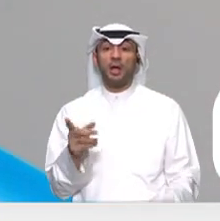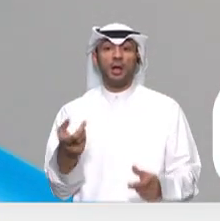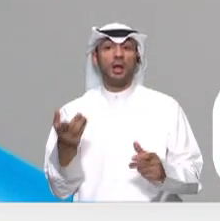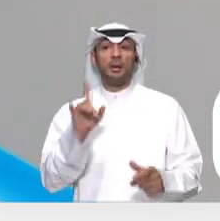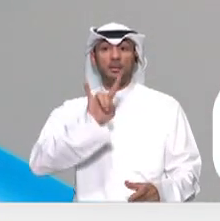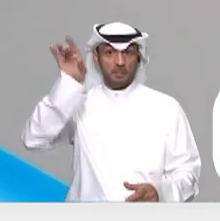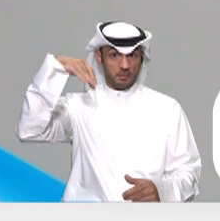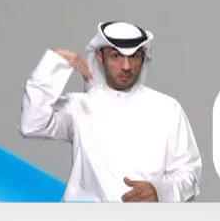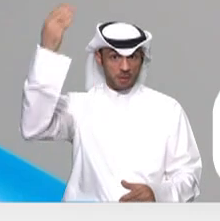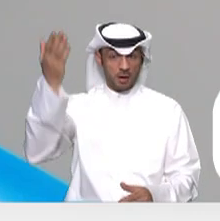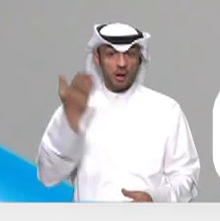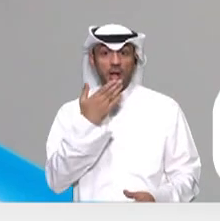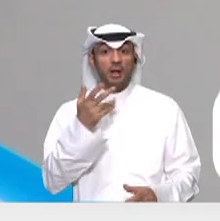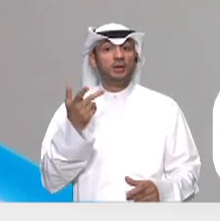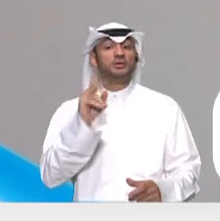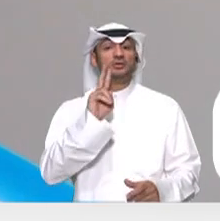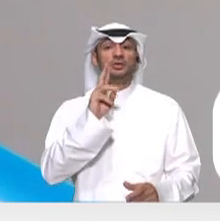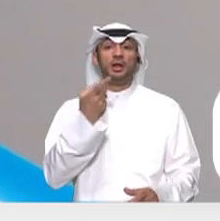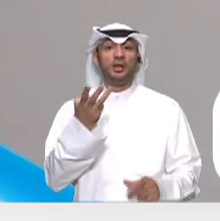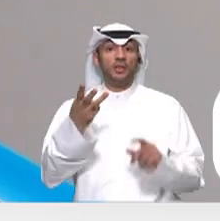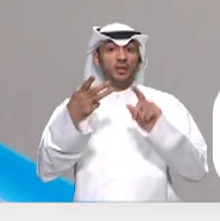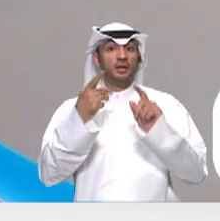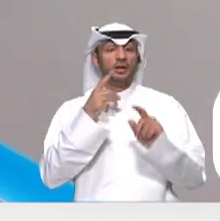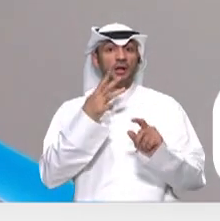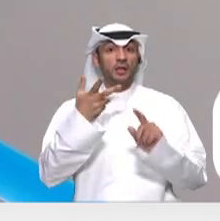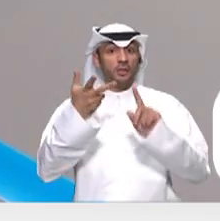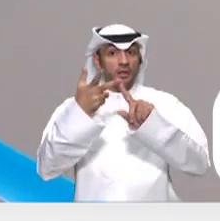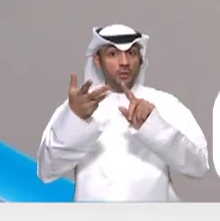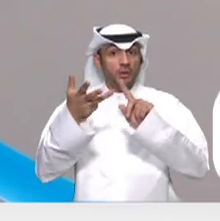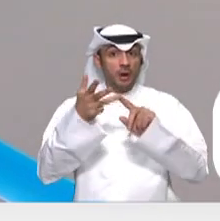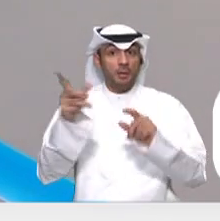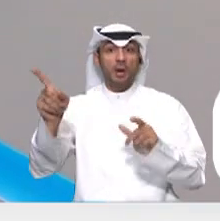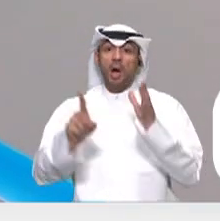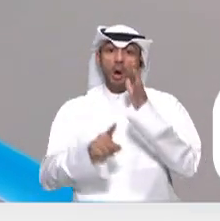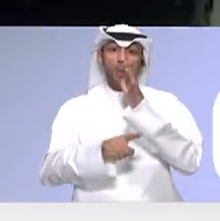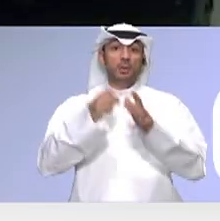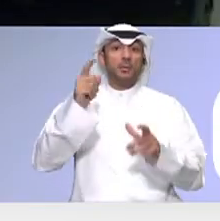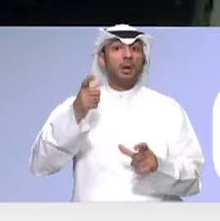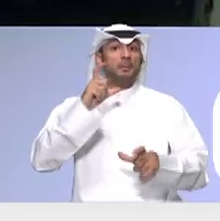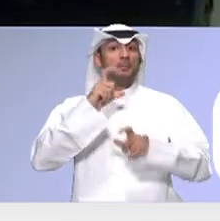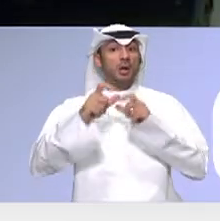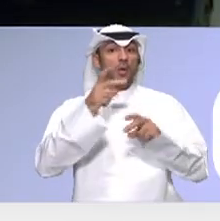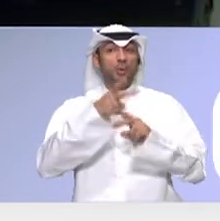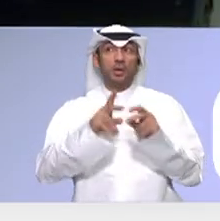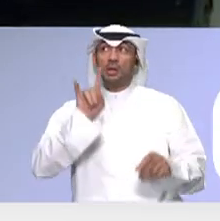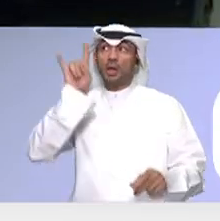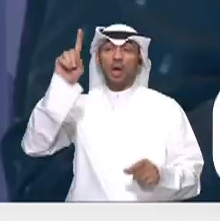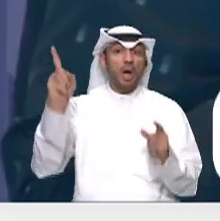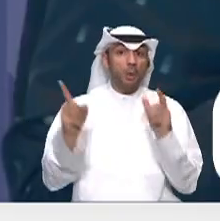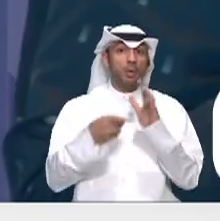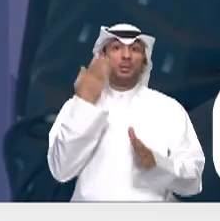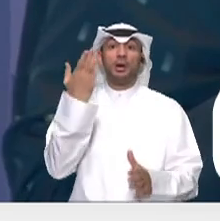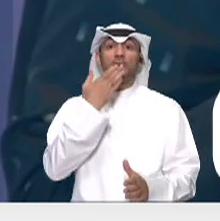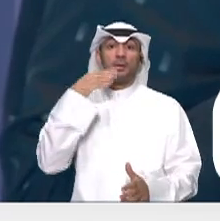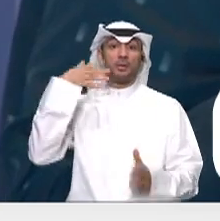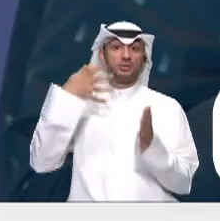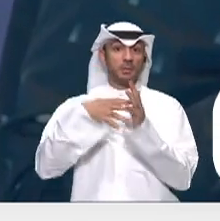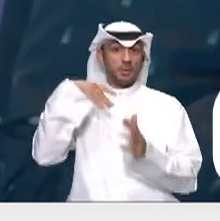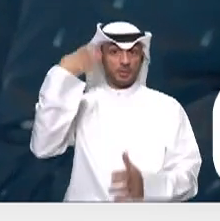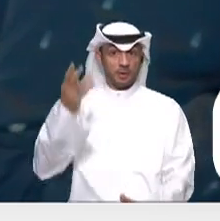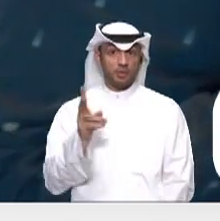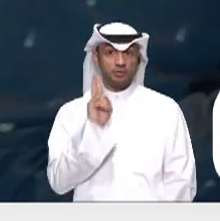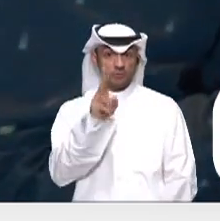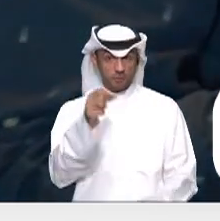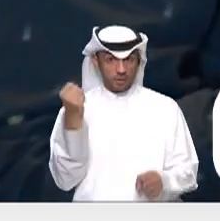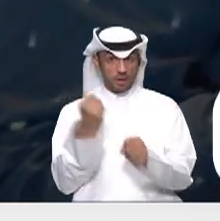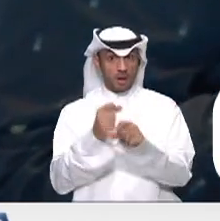والرابعة، وهي أول مرة تطلق هذه المبادرة على مستوى البنوك الكويتية. وجاء برنامج الشراكة الذي لاقى اهتماما